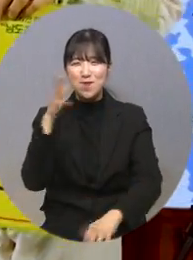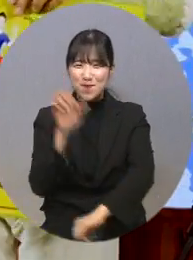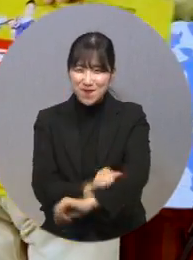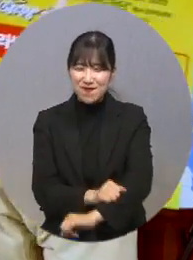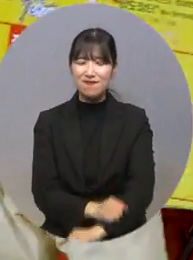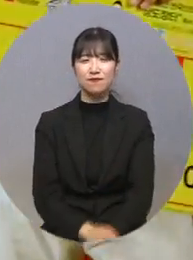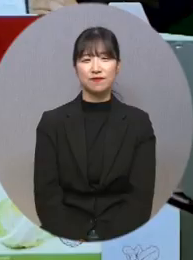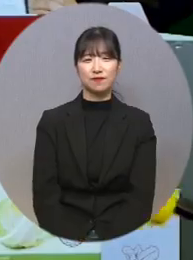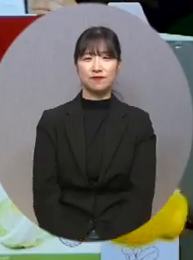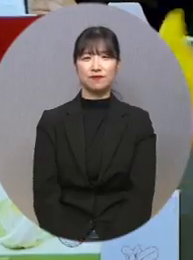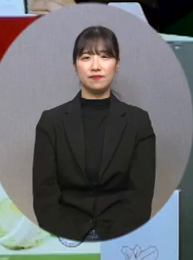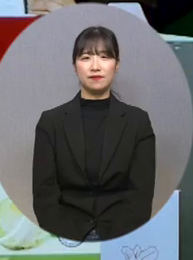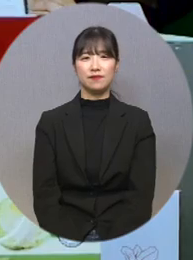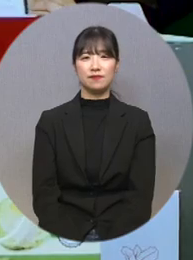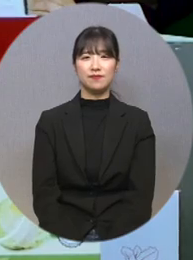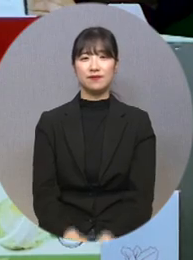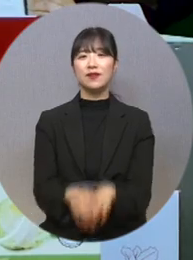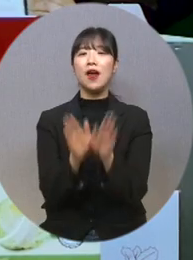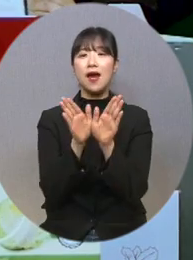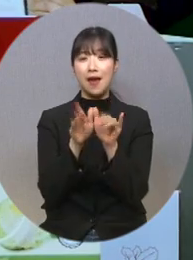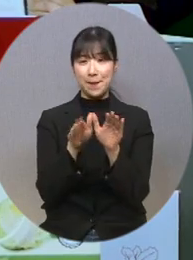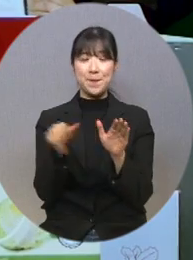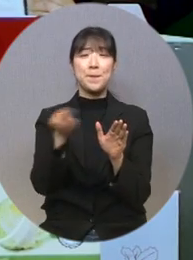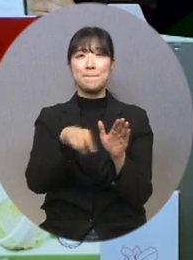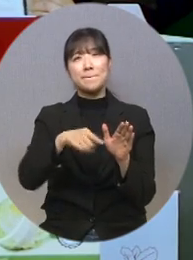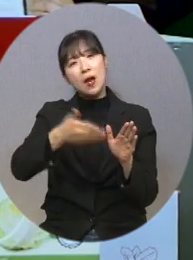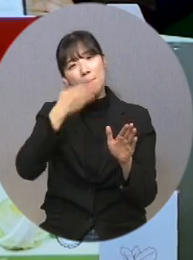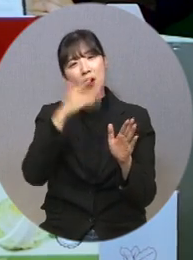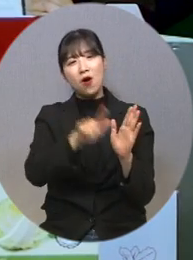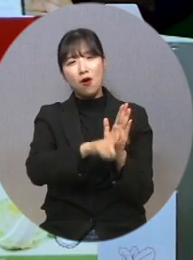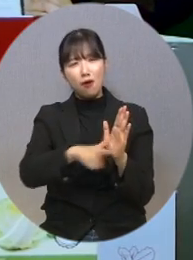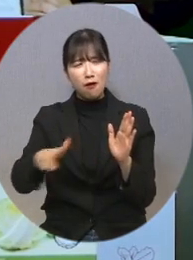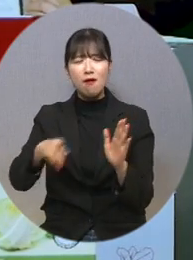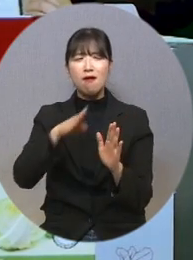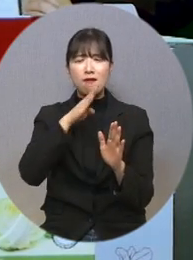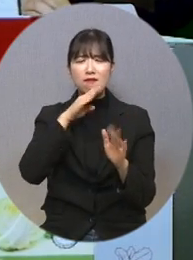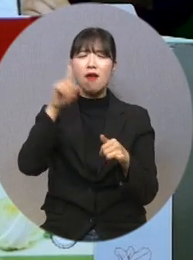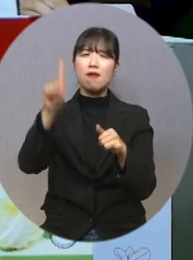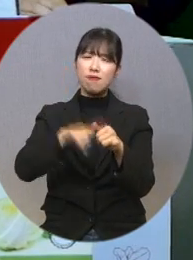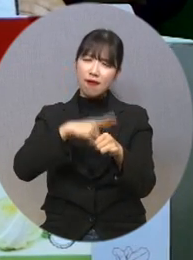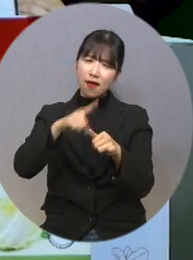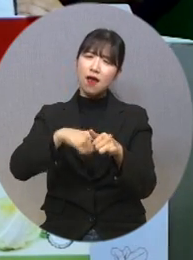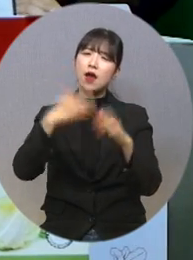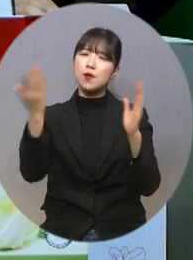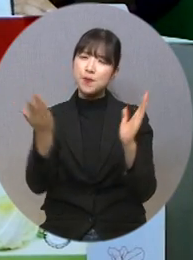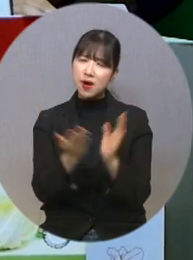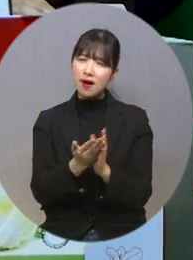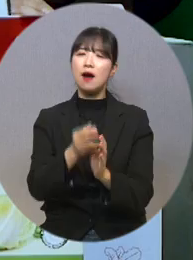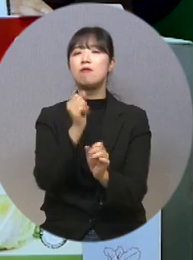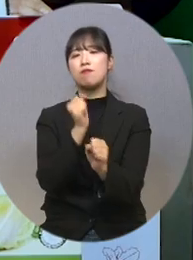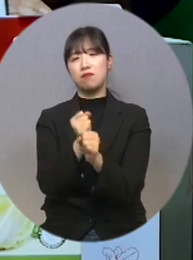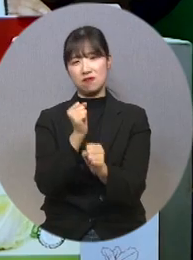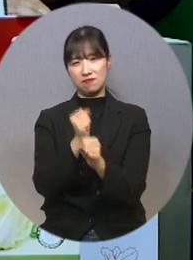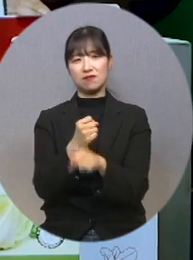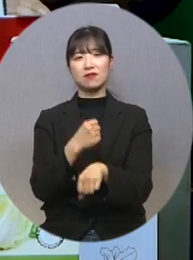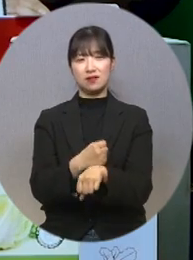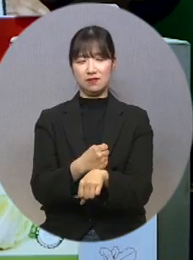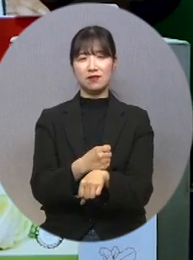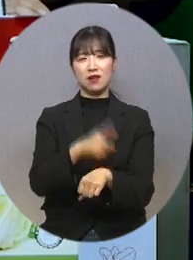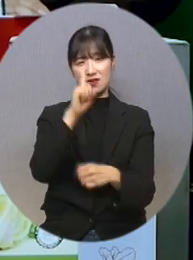감사합니다. 네, 감사합니다. 이 한평에 있는 이 먹거리 얼마나 친환경적으로 만드셨는지